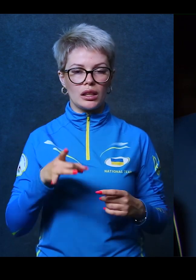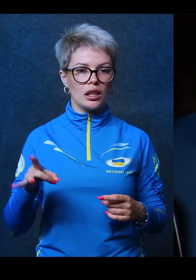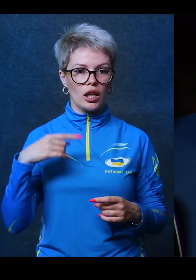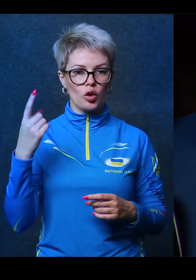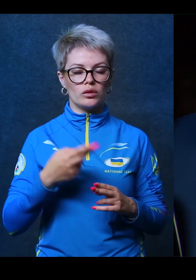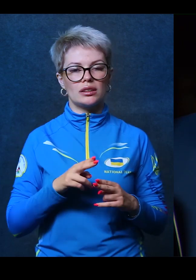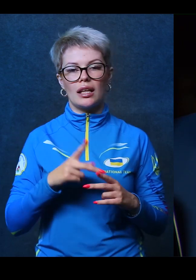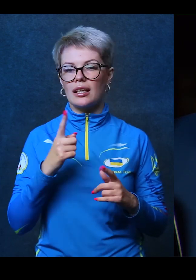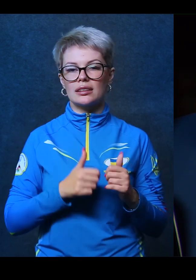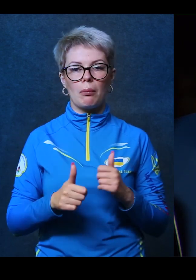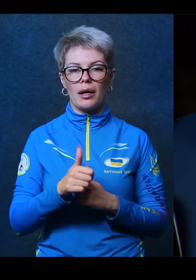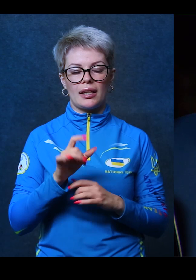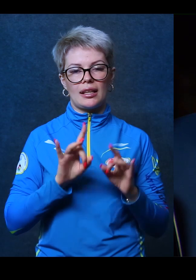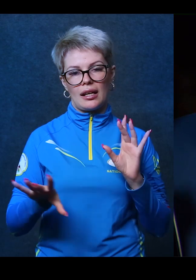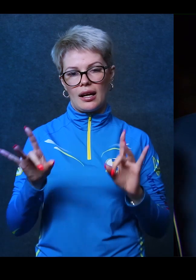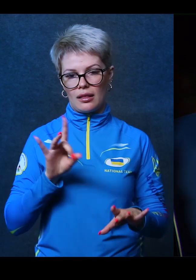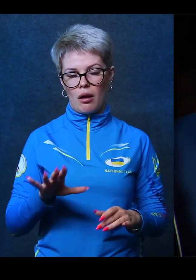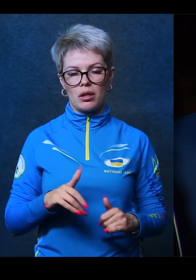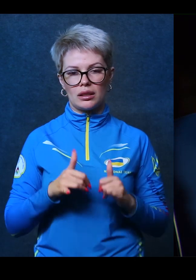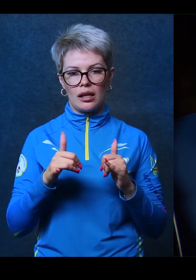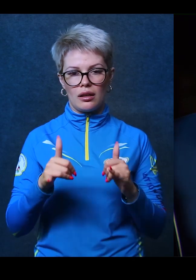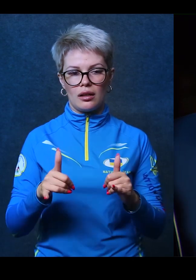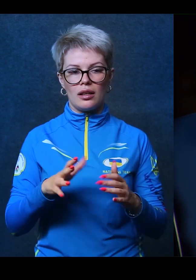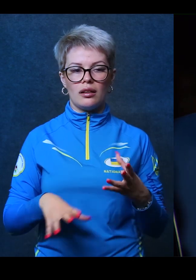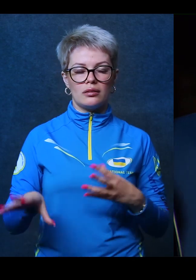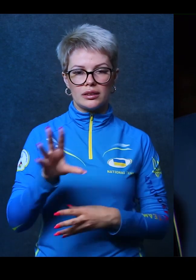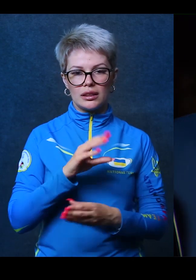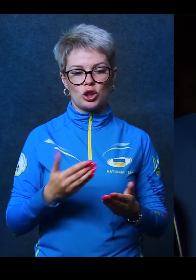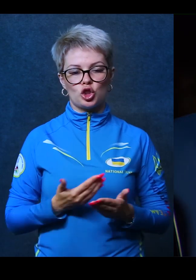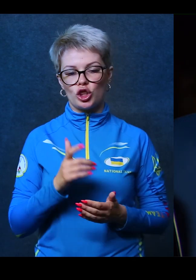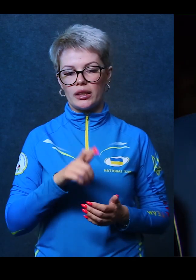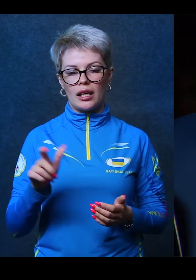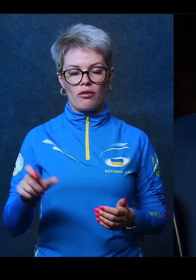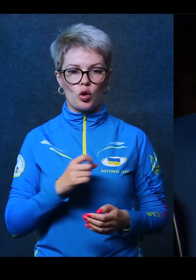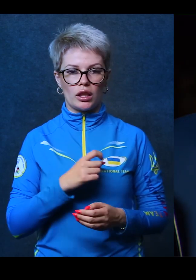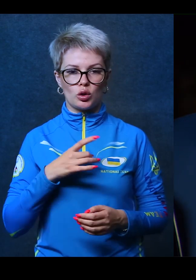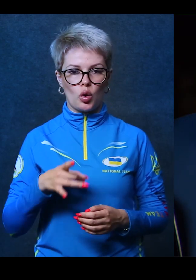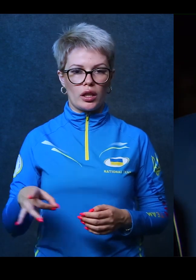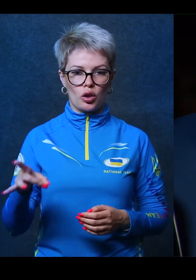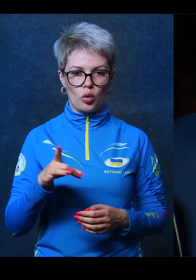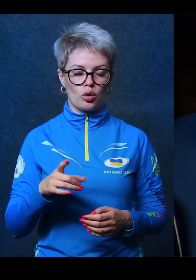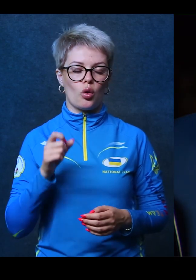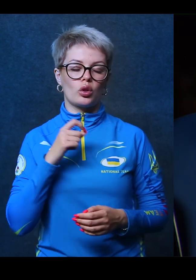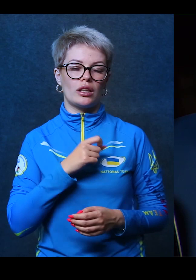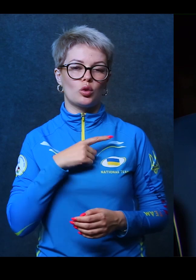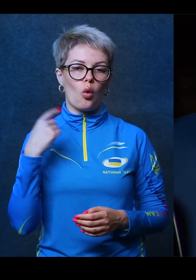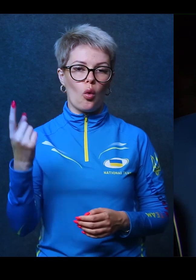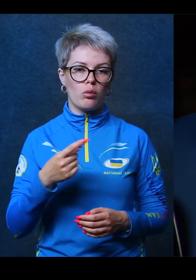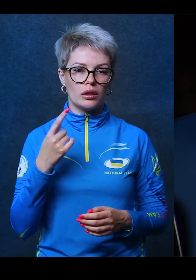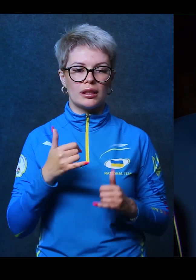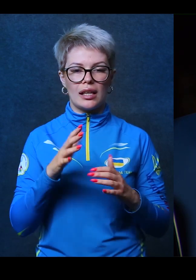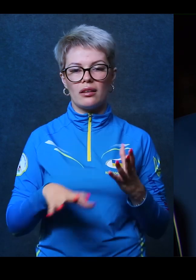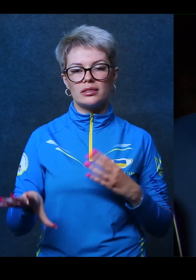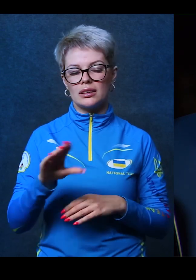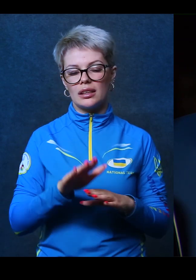Це насамперед реклама для всіх жителів Одеського регіону, Одеси, Одеської області, для